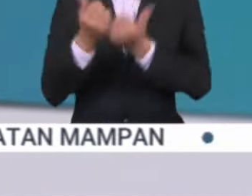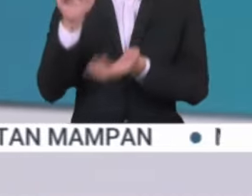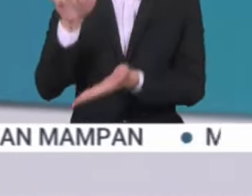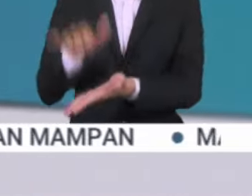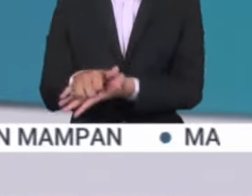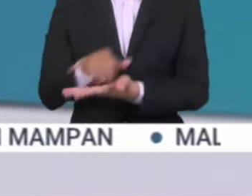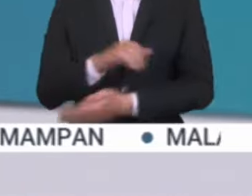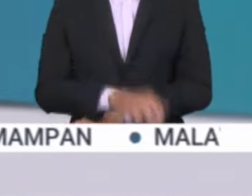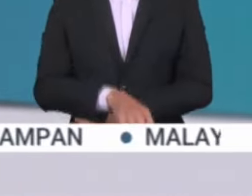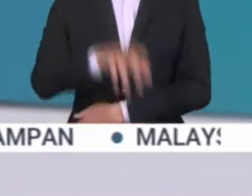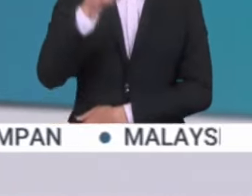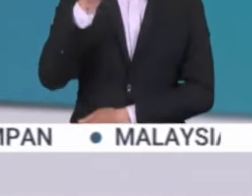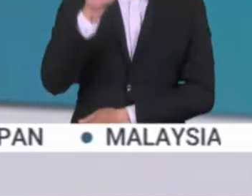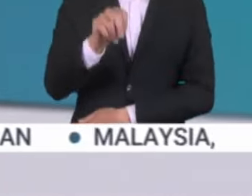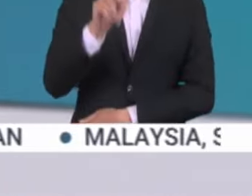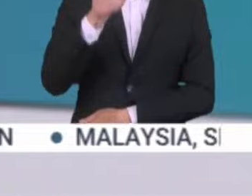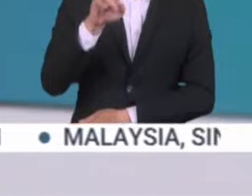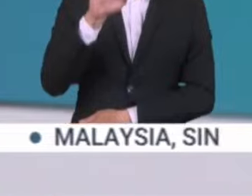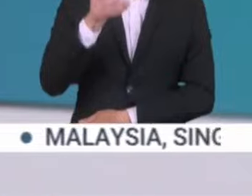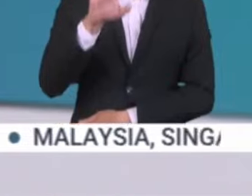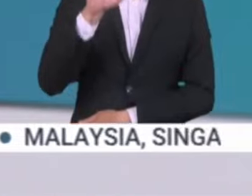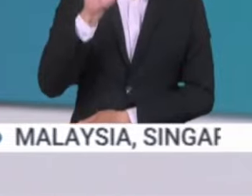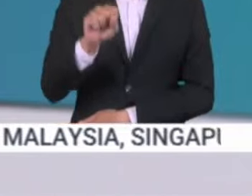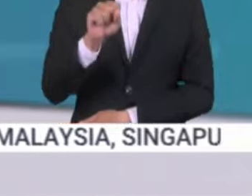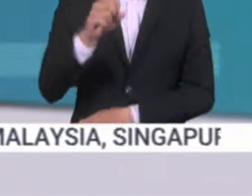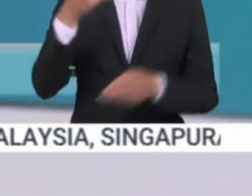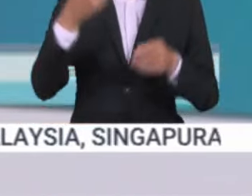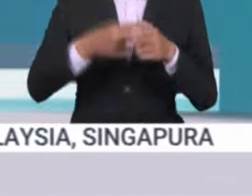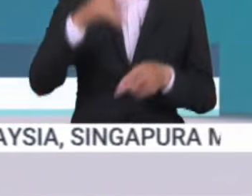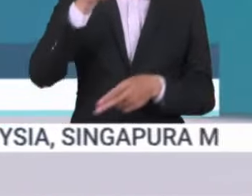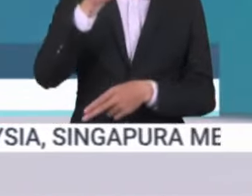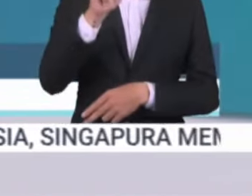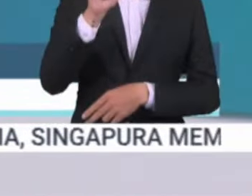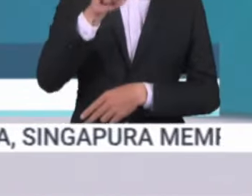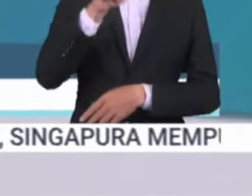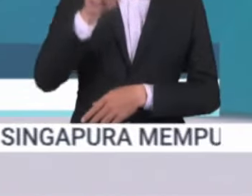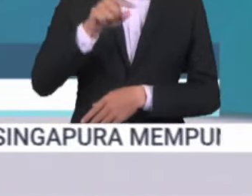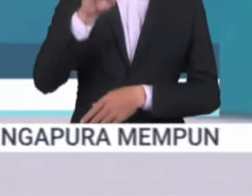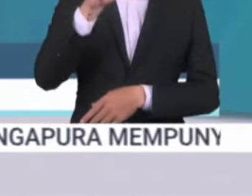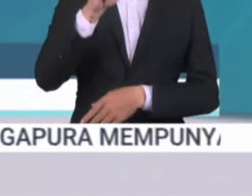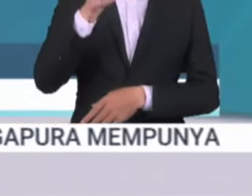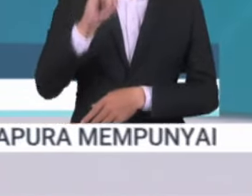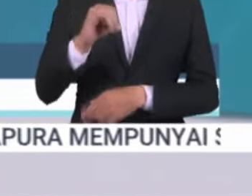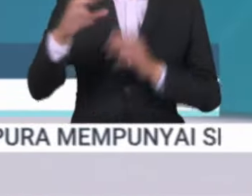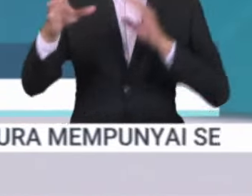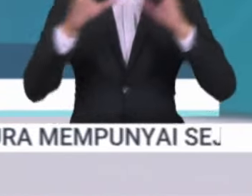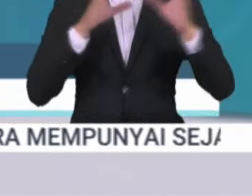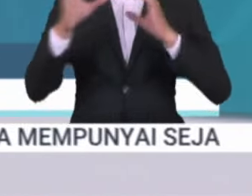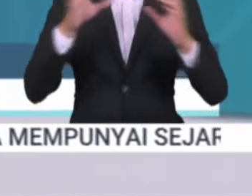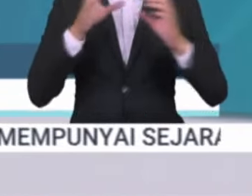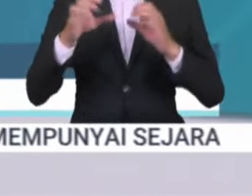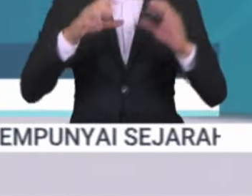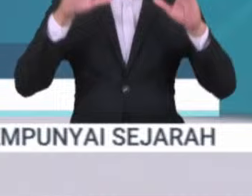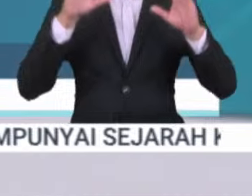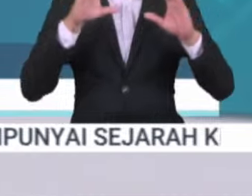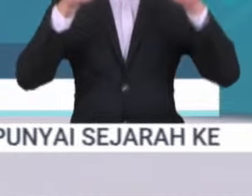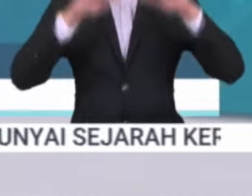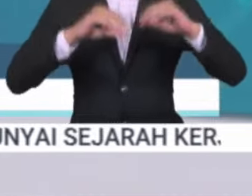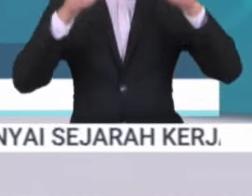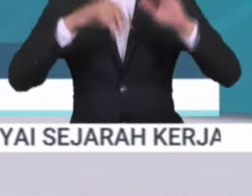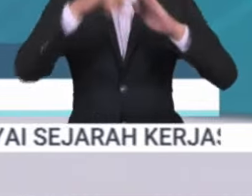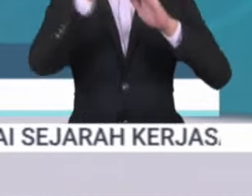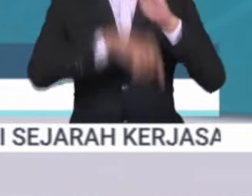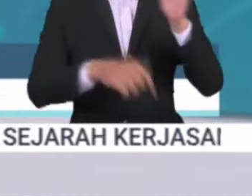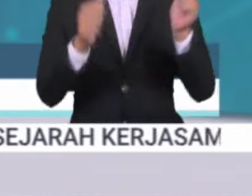agensi tersebut. Menteri Sumber Asli dan Kelestarian Alam NRES Nik Nazmi Nik Ahmad berkata perbincangan lanjut